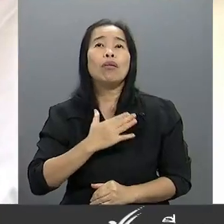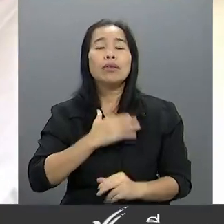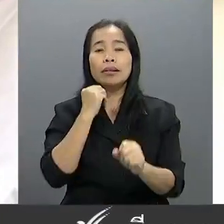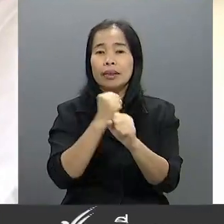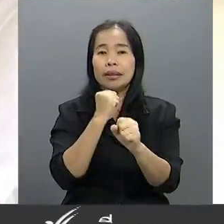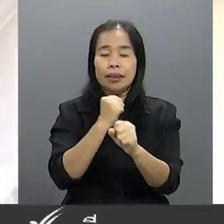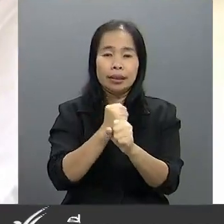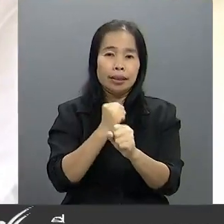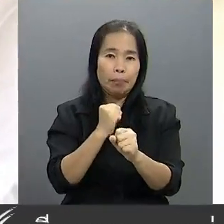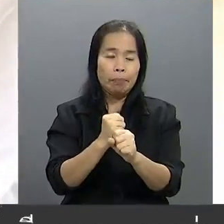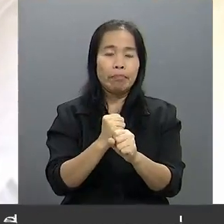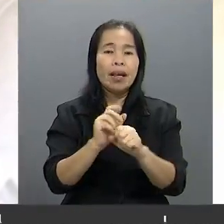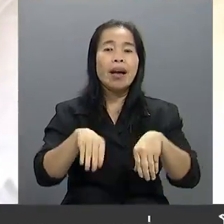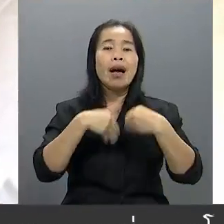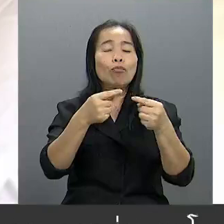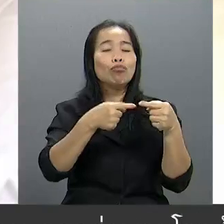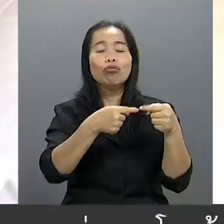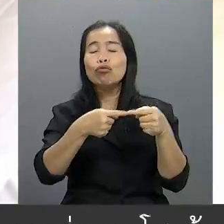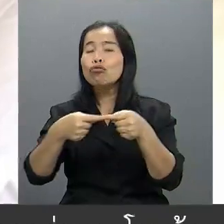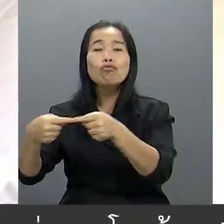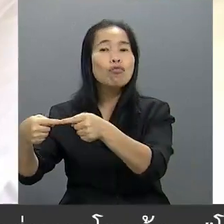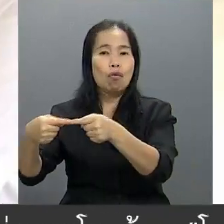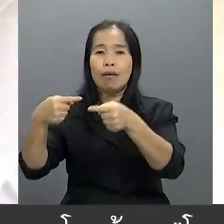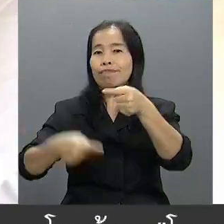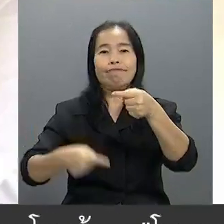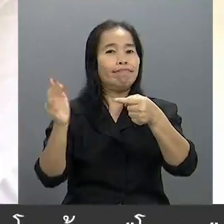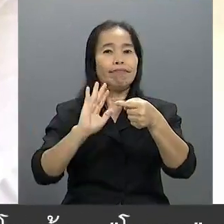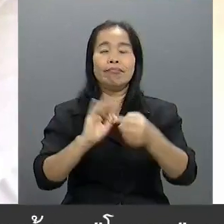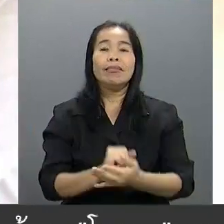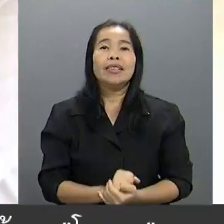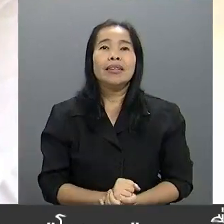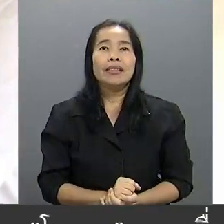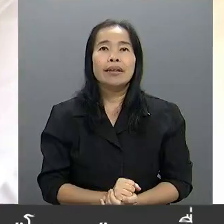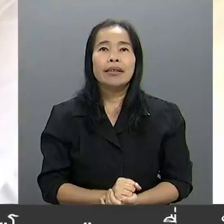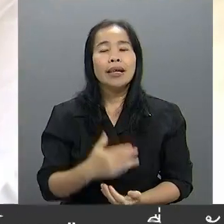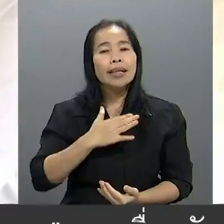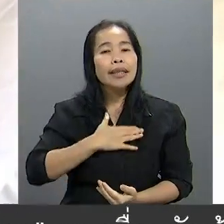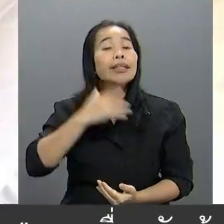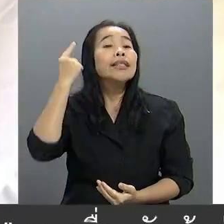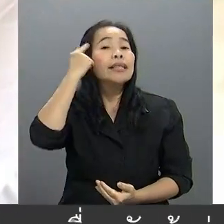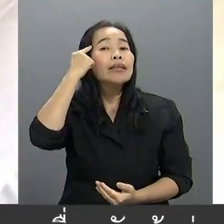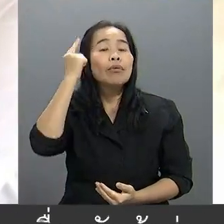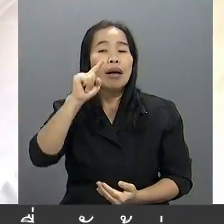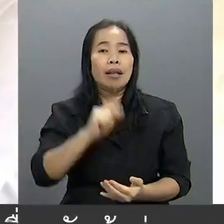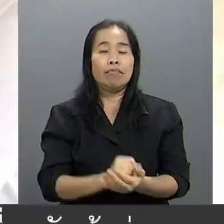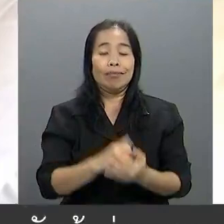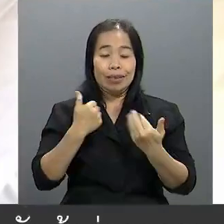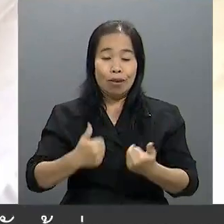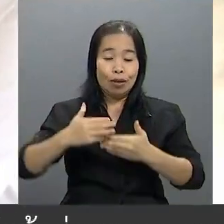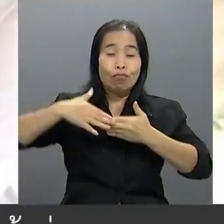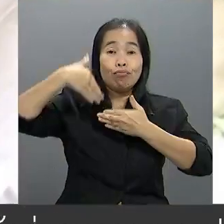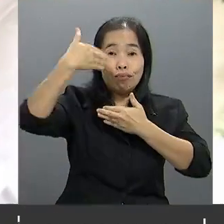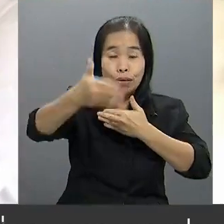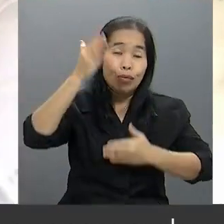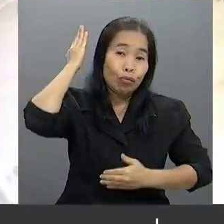จะไปต่อไปเป็นยังยั่งยืนแล้วก็คิดว่าต่อไปเนี่ยก็คือเราจะสานต่อ